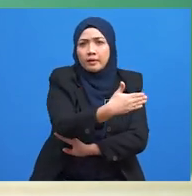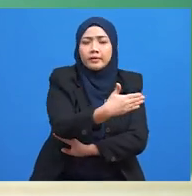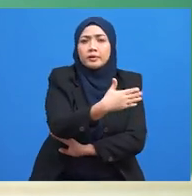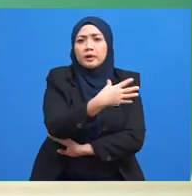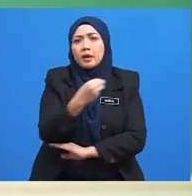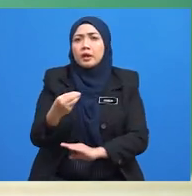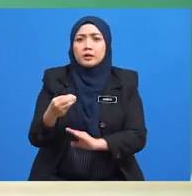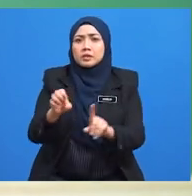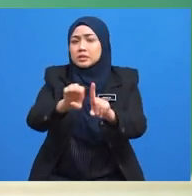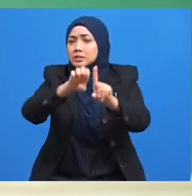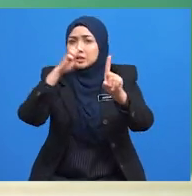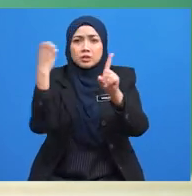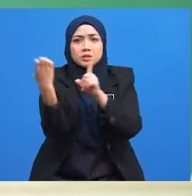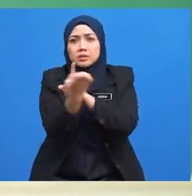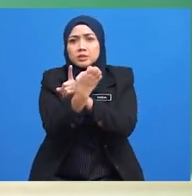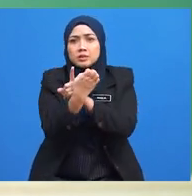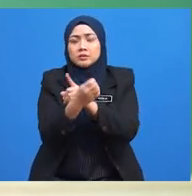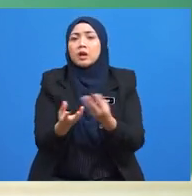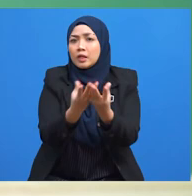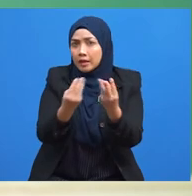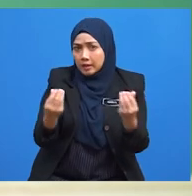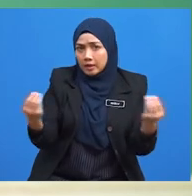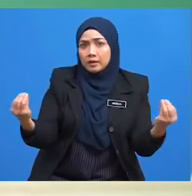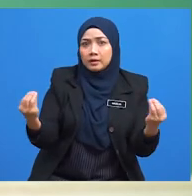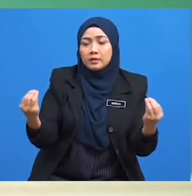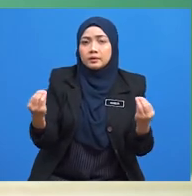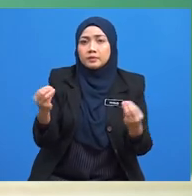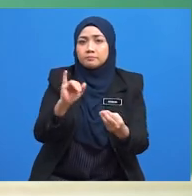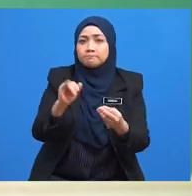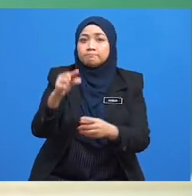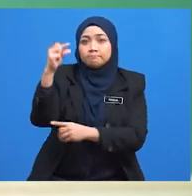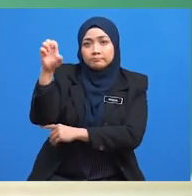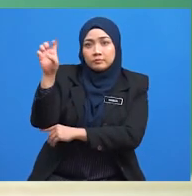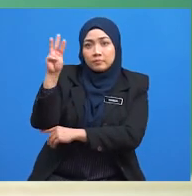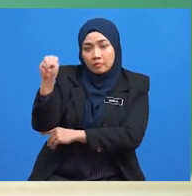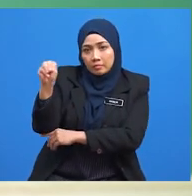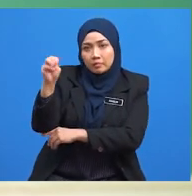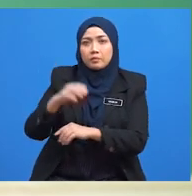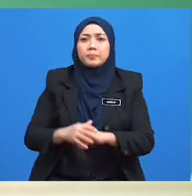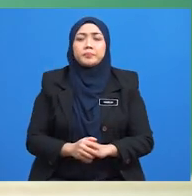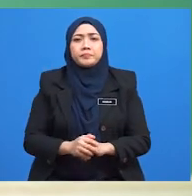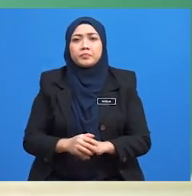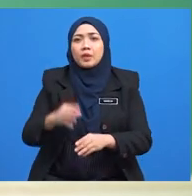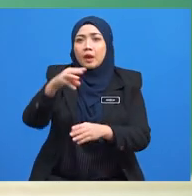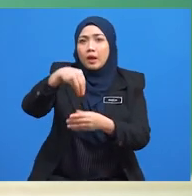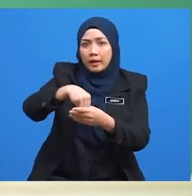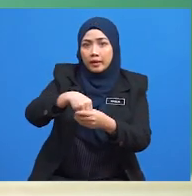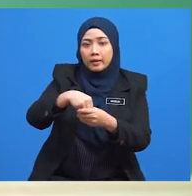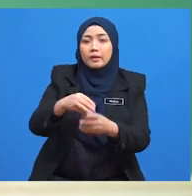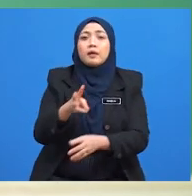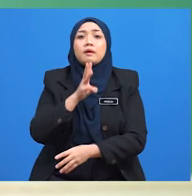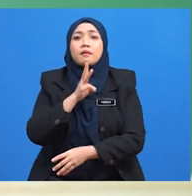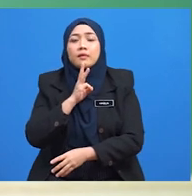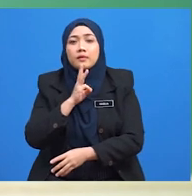sistem ekologi. Tanah pula sistem geomorfologi. Air pula dalam sistem hidrologi.